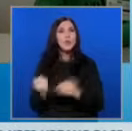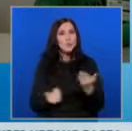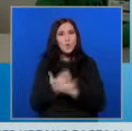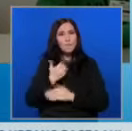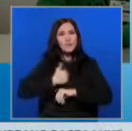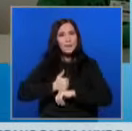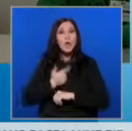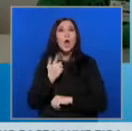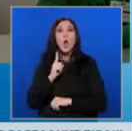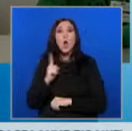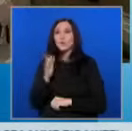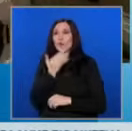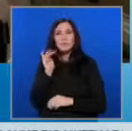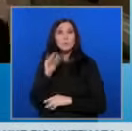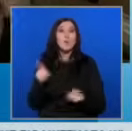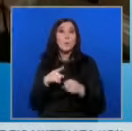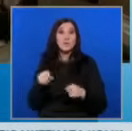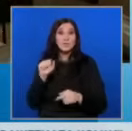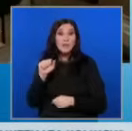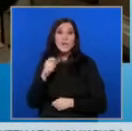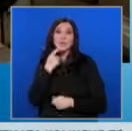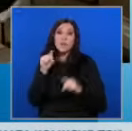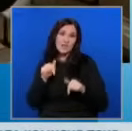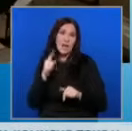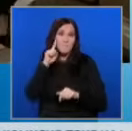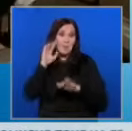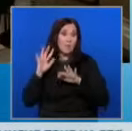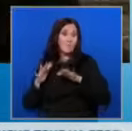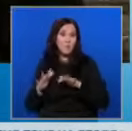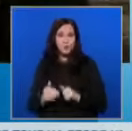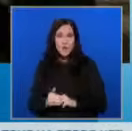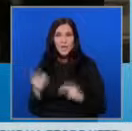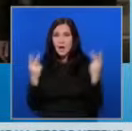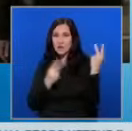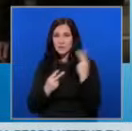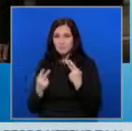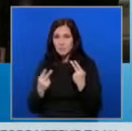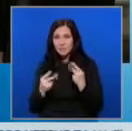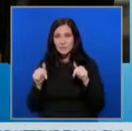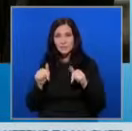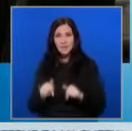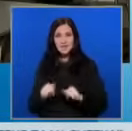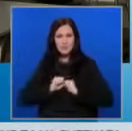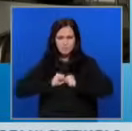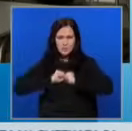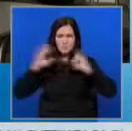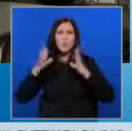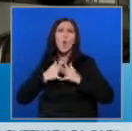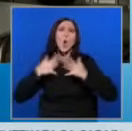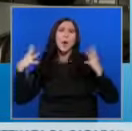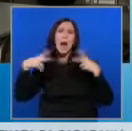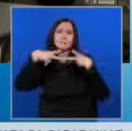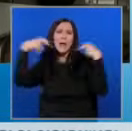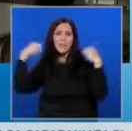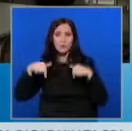който няма да е от управляващата партия, но за сега това са само предположения. Разбира се, днес избухна огромен скандал тук